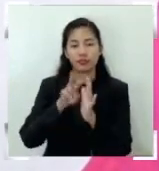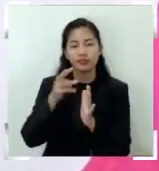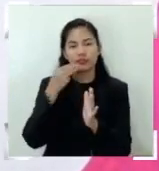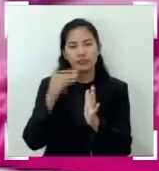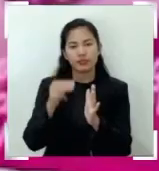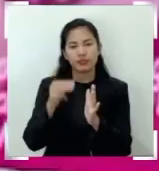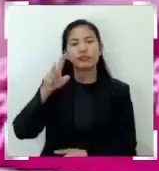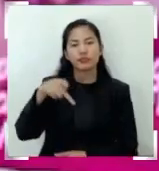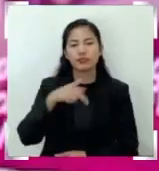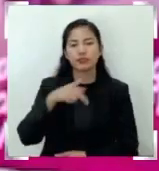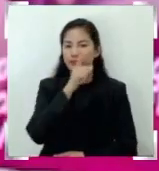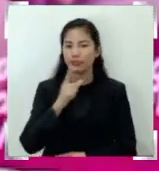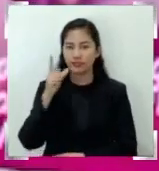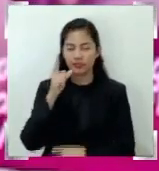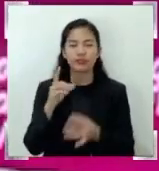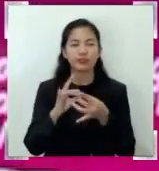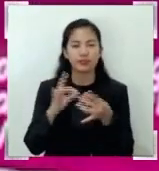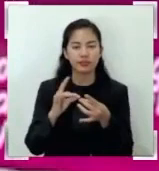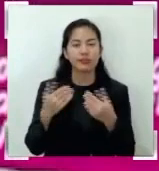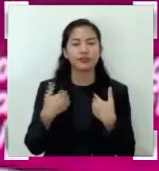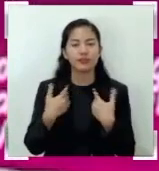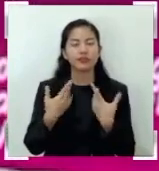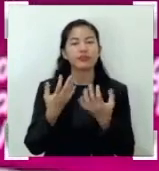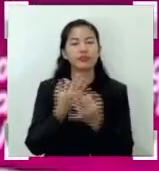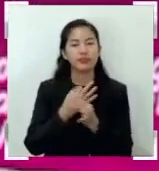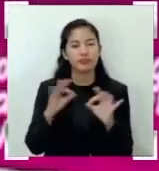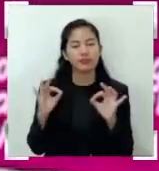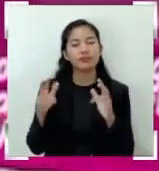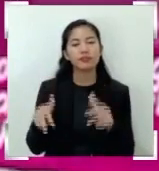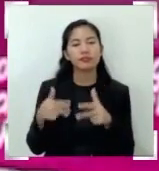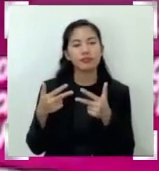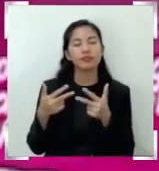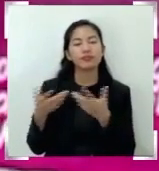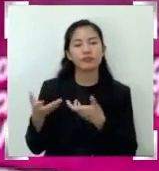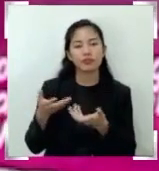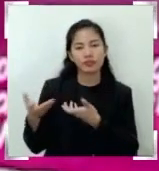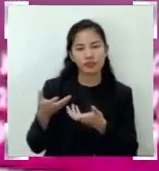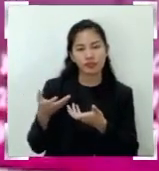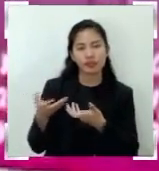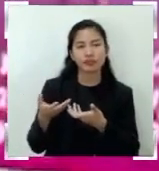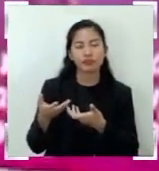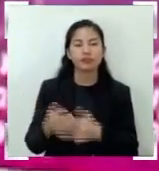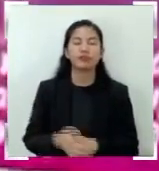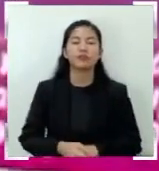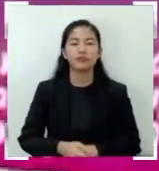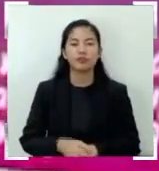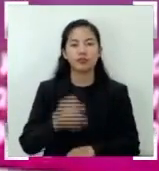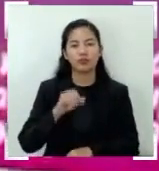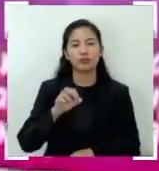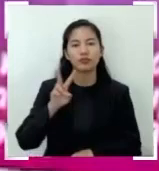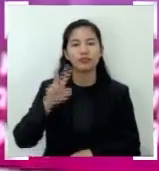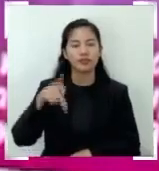Lenny Robredo na may libreng telemedicine at mga gamot sa bayanihan i-konsulta ng kanyang tanggapan, pati na libreng